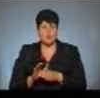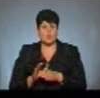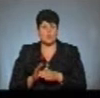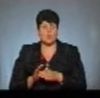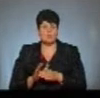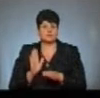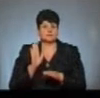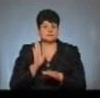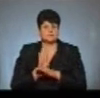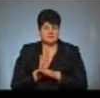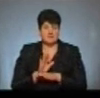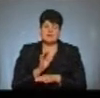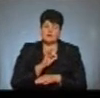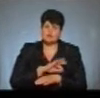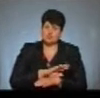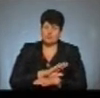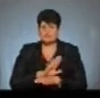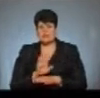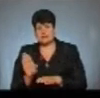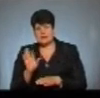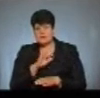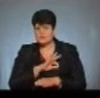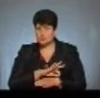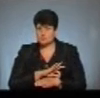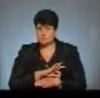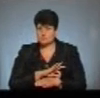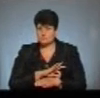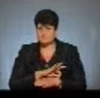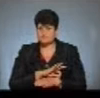щодо використання чи невикористання